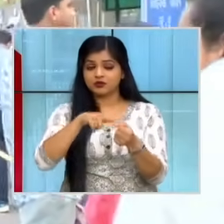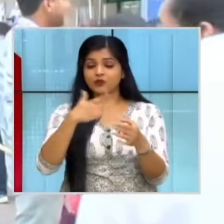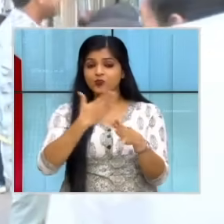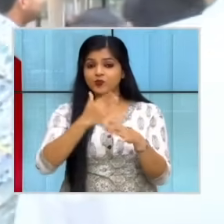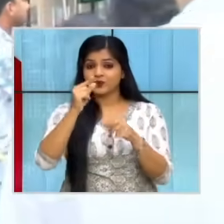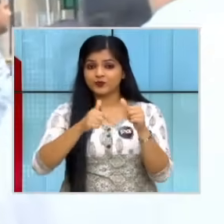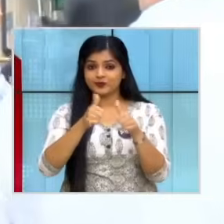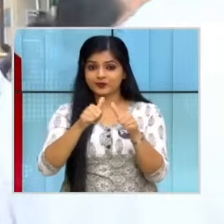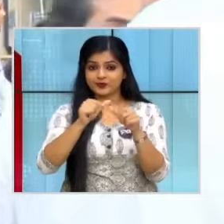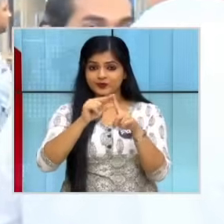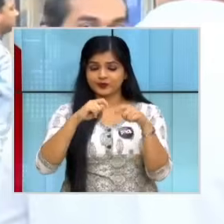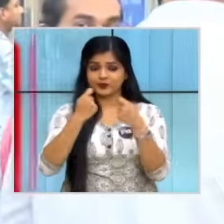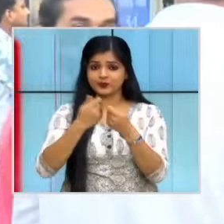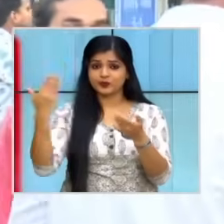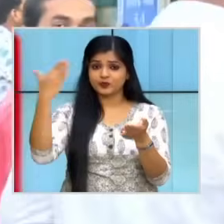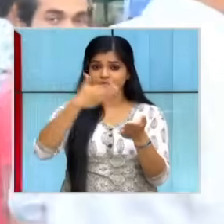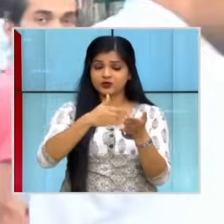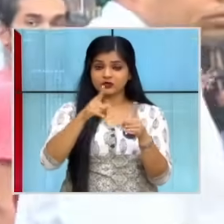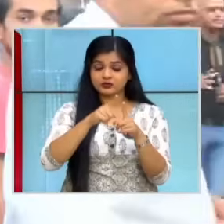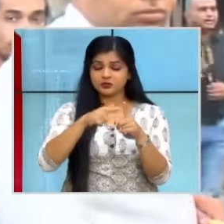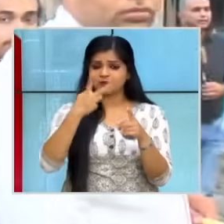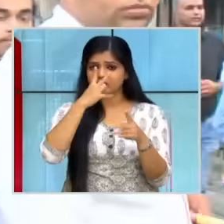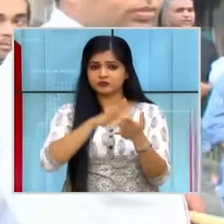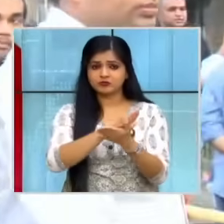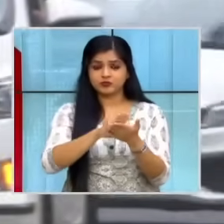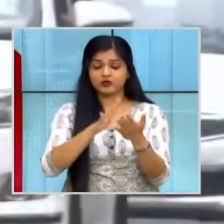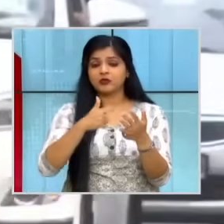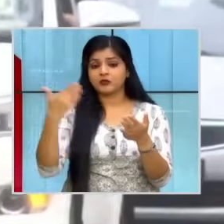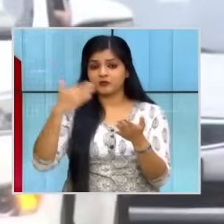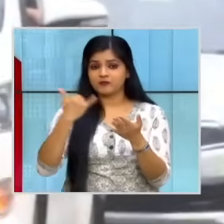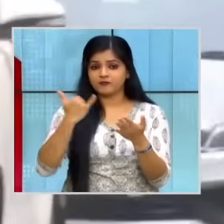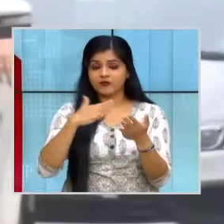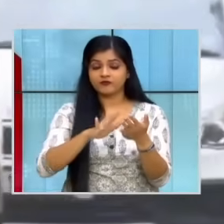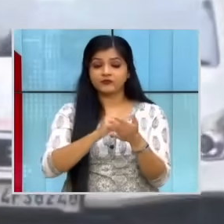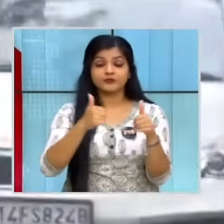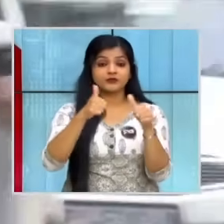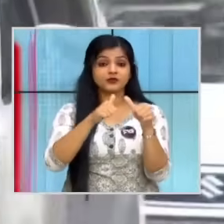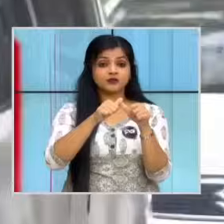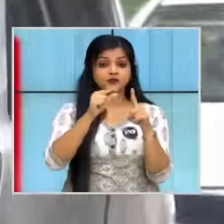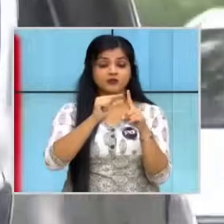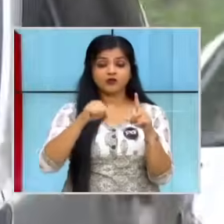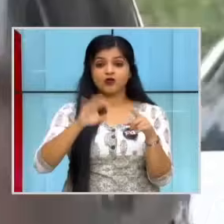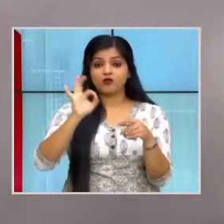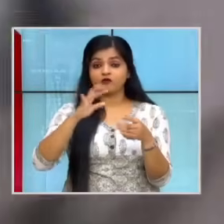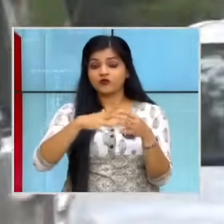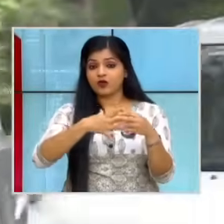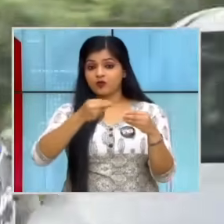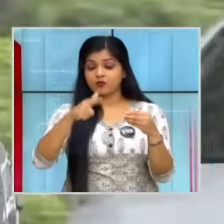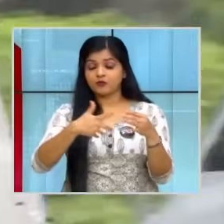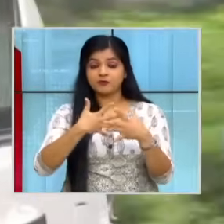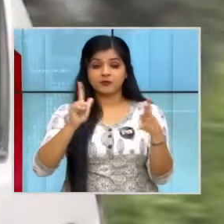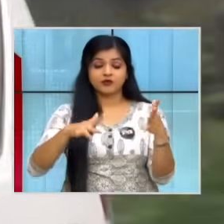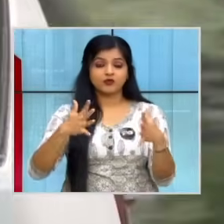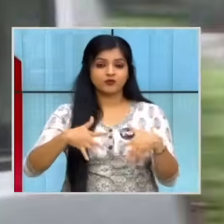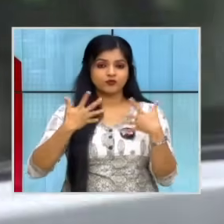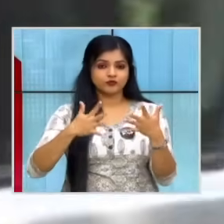ഇവിടേക്ക് എത്തിച്ചേരുന്നതായുള്ള വിവരങ്ങളാണ് ലഭിക്കുന്നത്. മറിച്ച് ആം ആദ്മി ഓഫീസിന്, ആസ്ഥാനത്തിന് മുൻപിൽ വലിയ രീതിയിലുള്ള